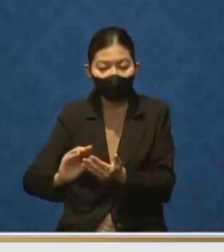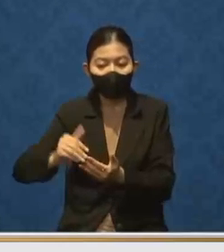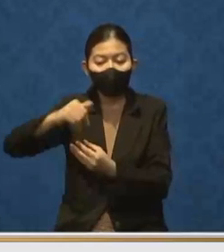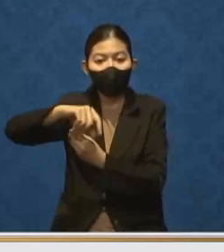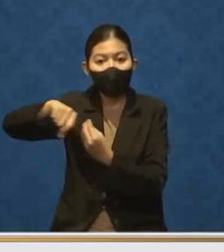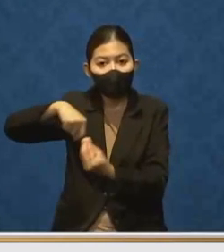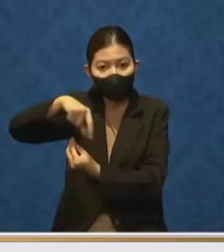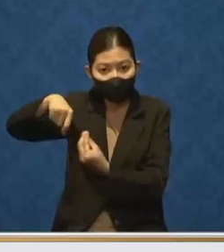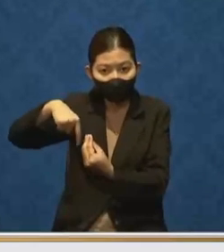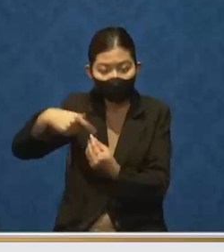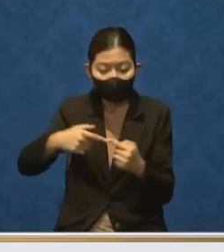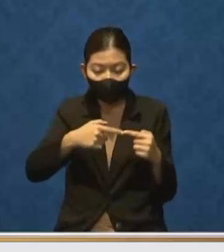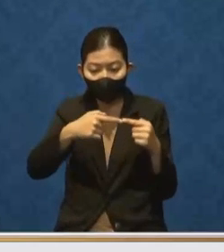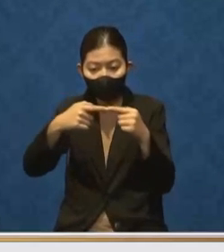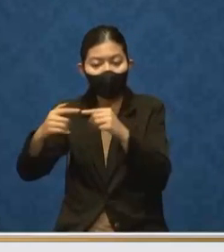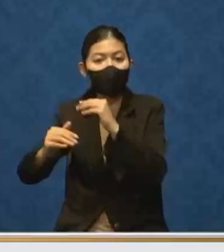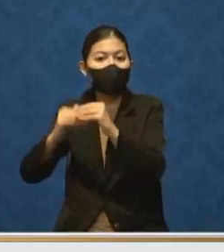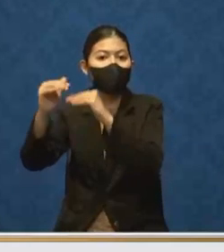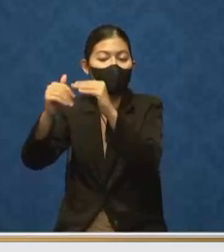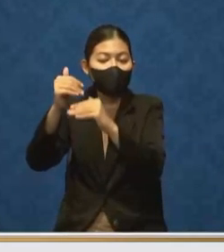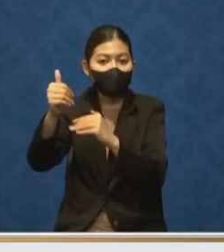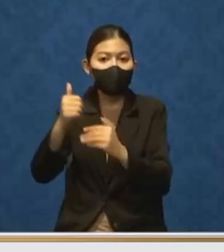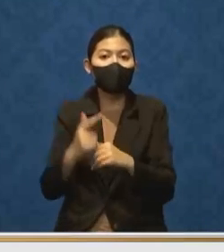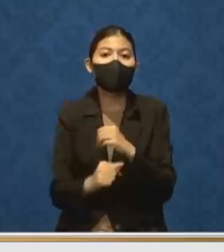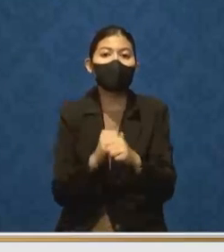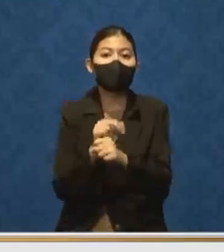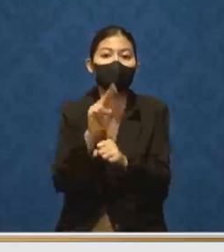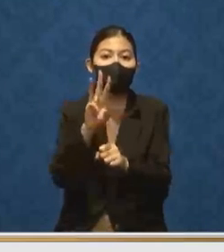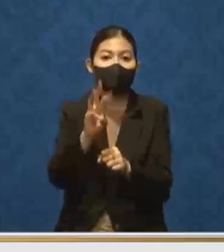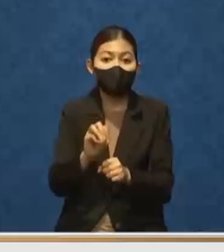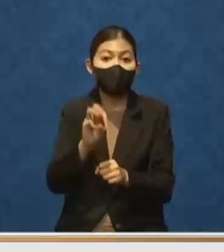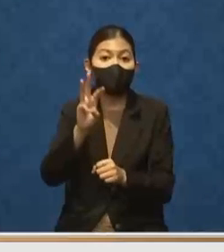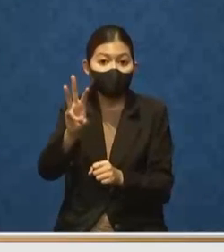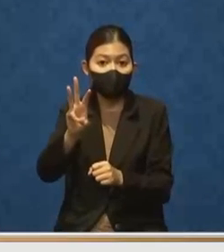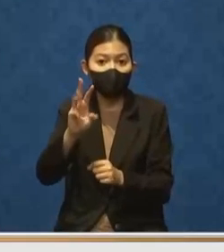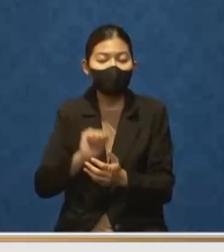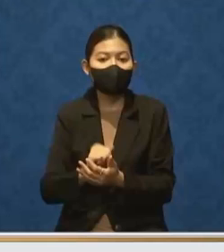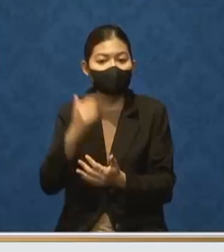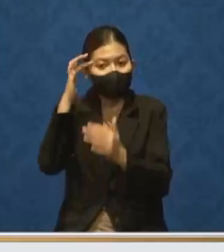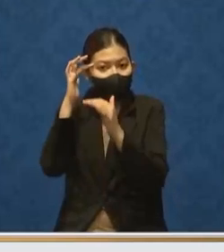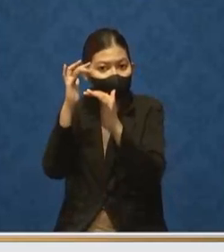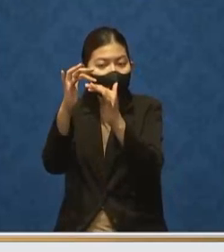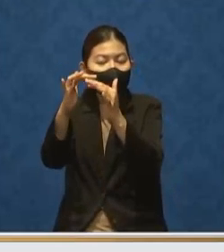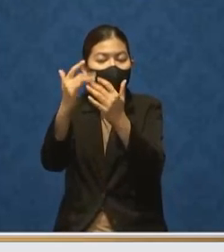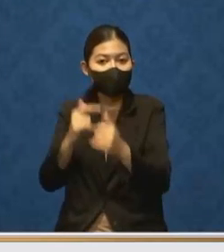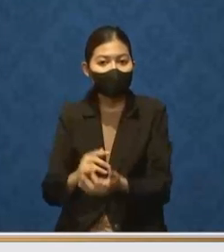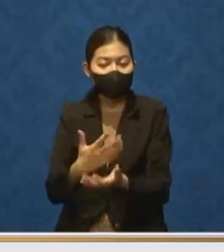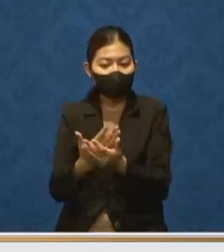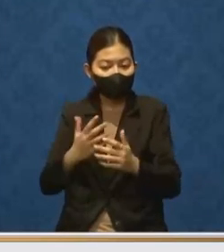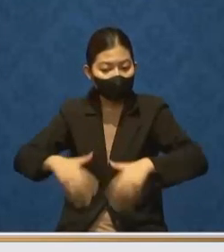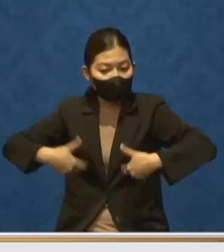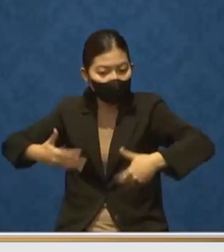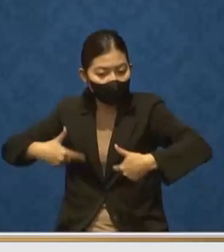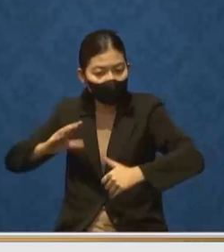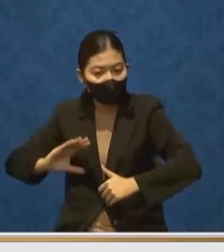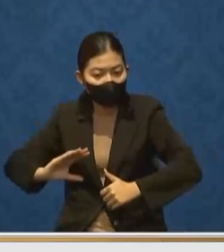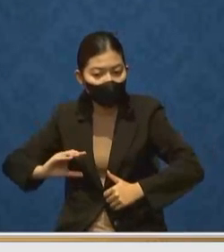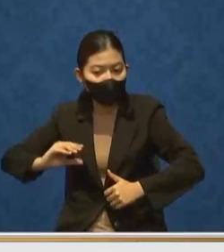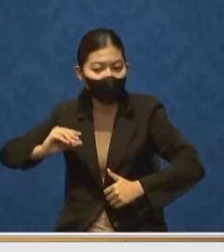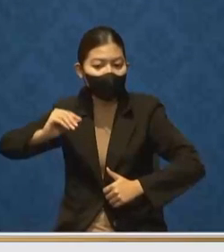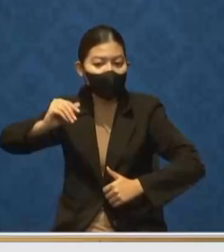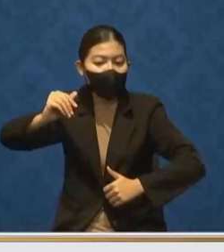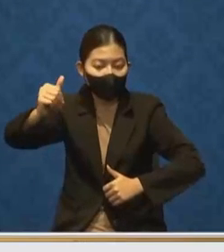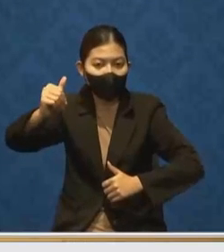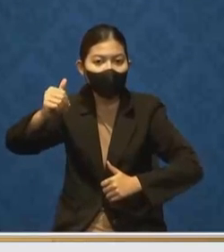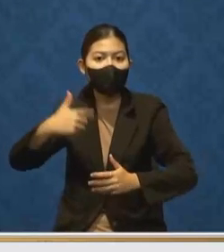จให้เป็นไปอย่างต่อเนื่องโดยในปีงบประมาณ2566คาดว่ารายได้จะฟื้นตัวอย่างค่อยเป็นค่อยไป